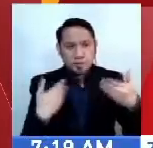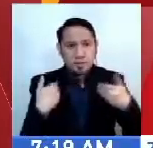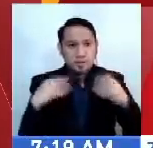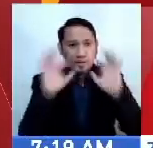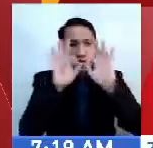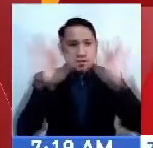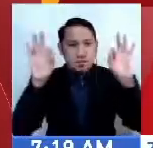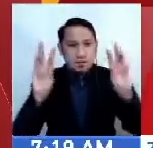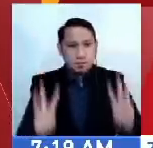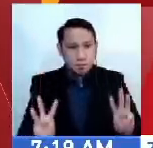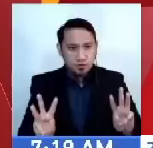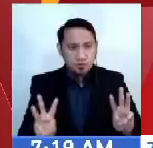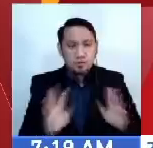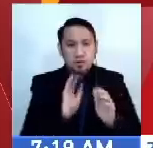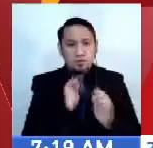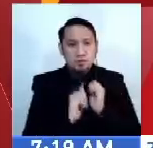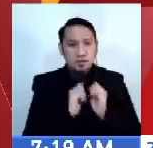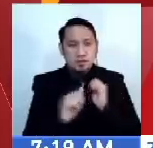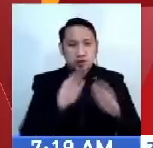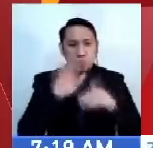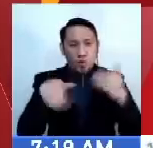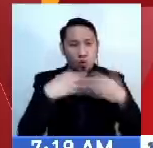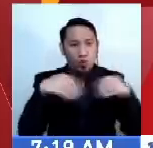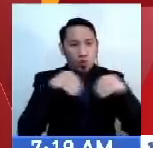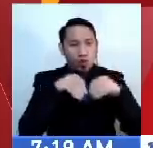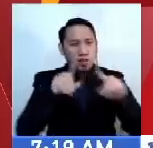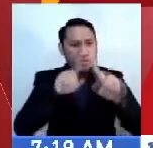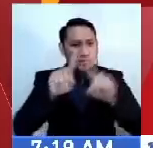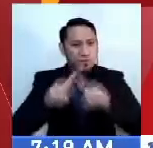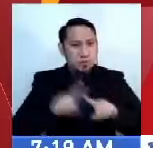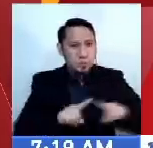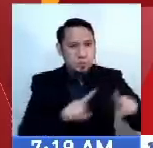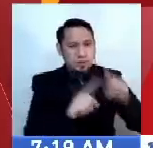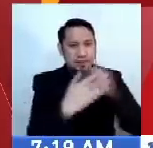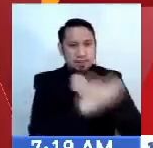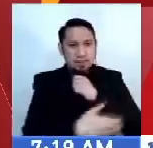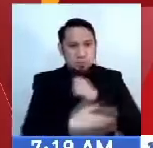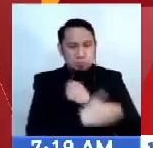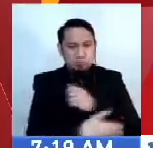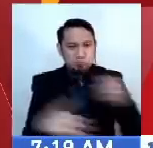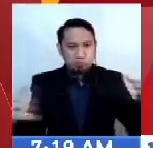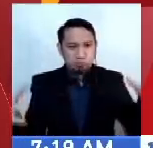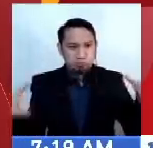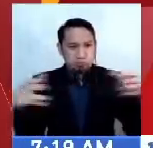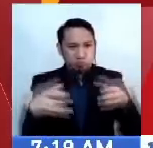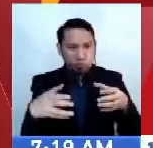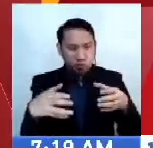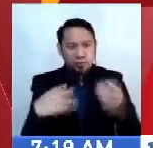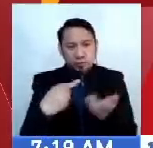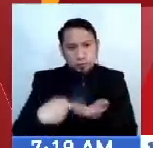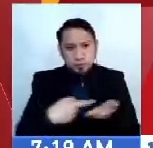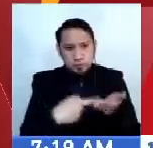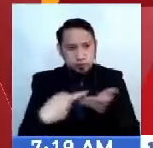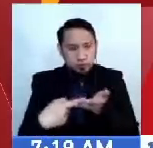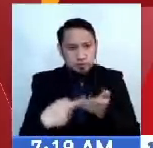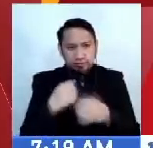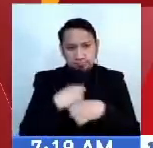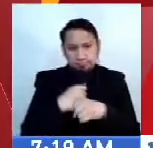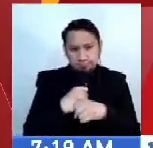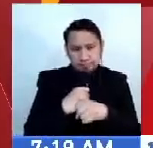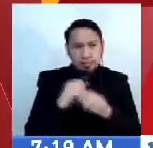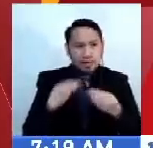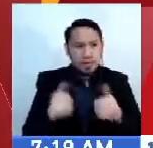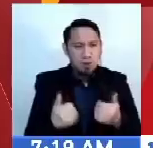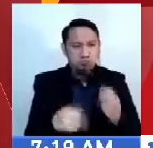kung saan ang lahat ng sangay ng bansa ay nag-uusap at nagko-coordinate at nag-formulate at nag-implement